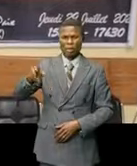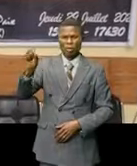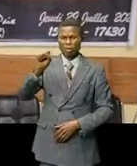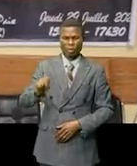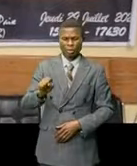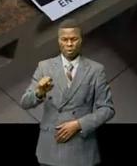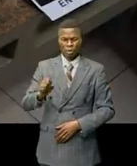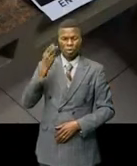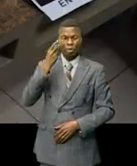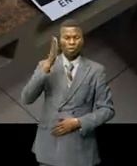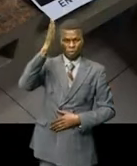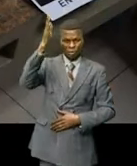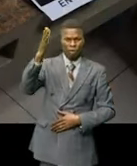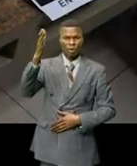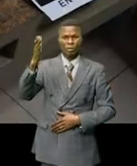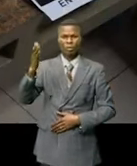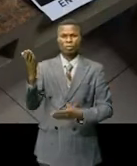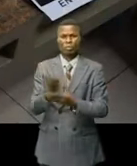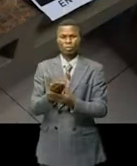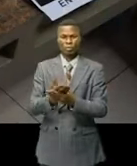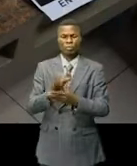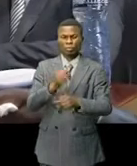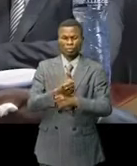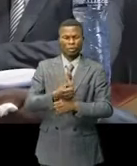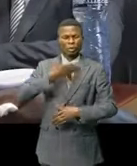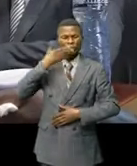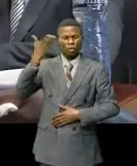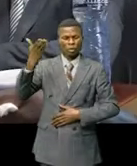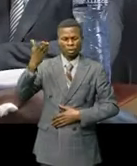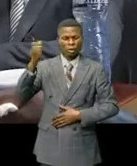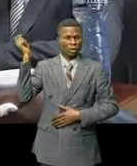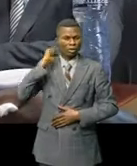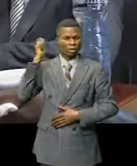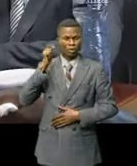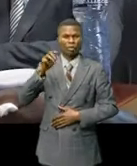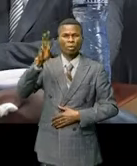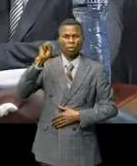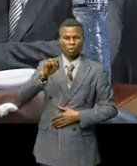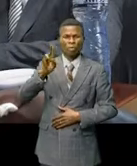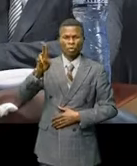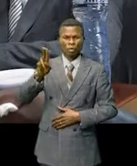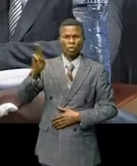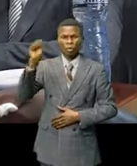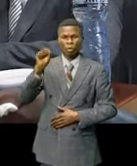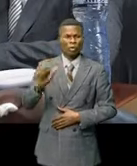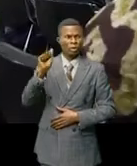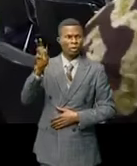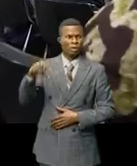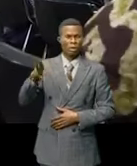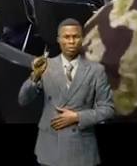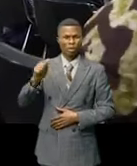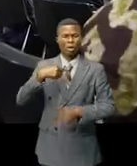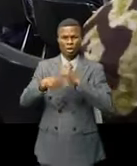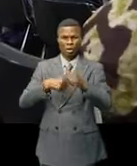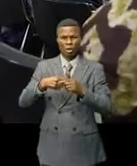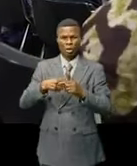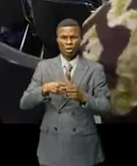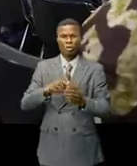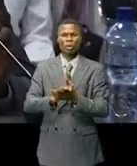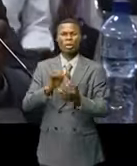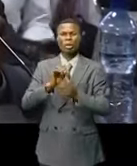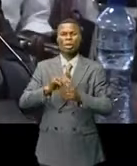perspectives d'avenir. C'est une œuvre de création et d'esprit du professeur Moussampati Balabala Raphaël, lancée sur le fonds